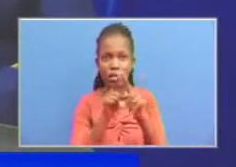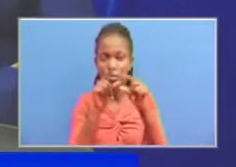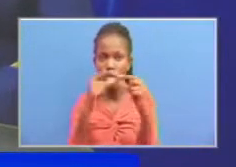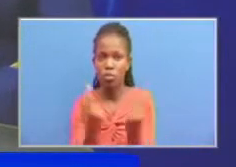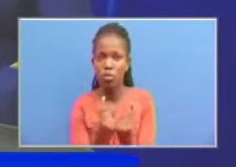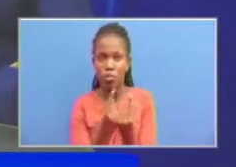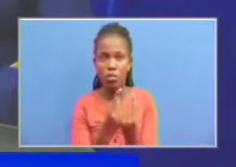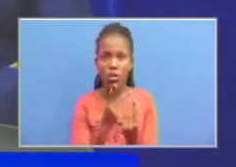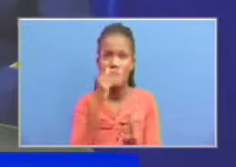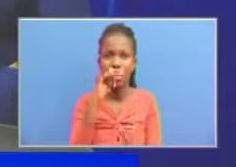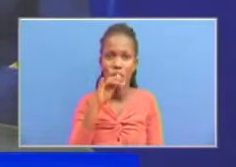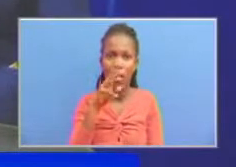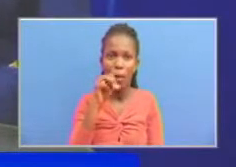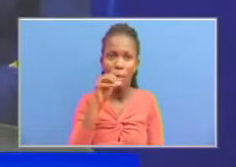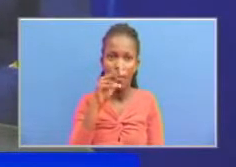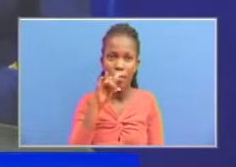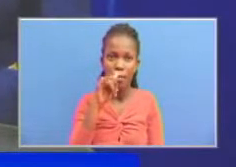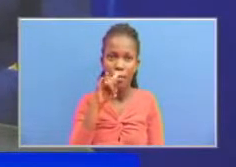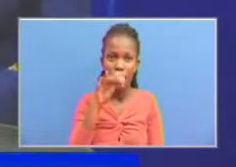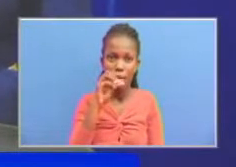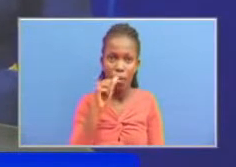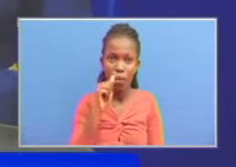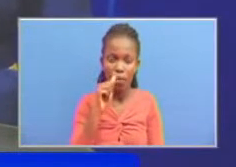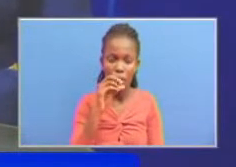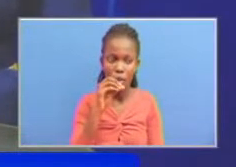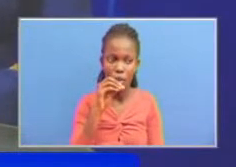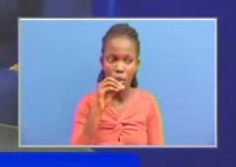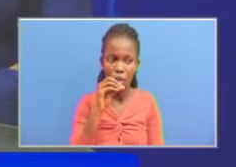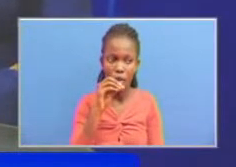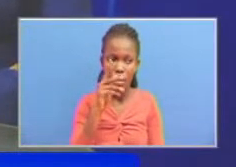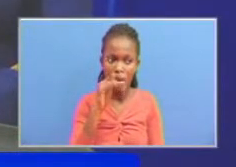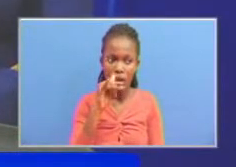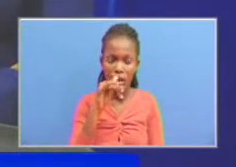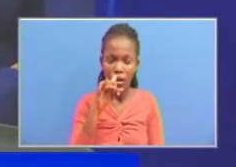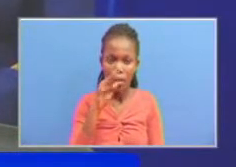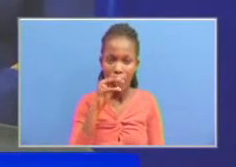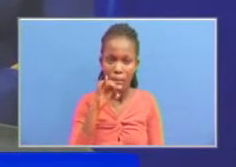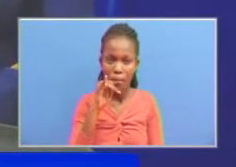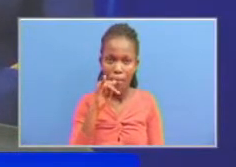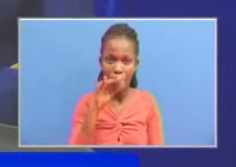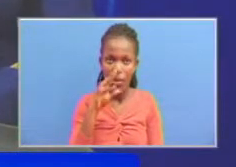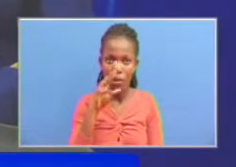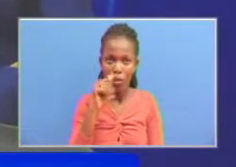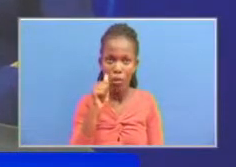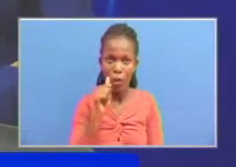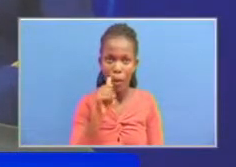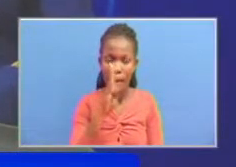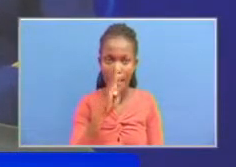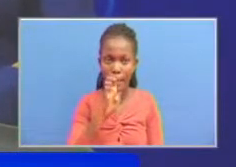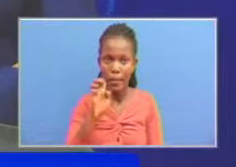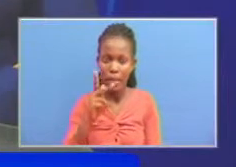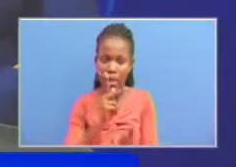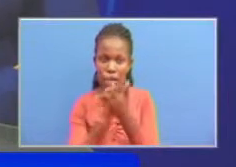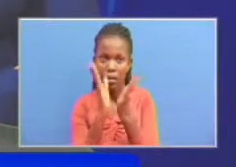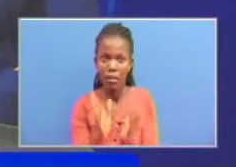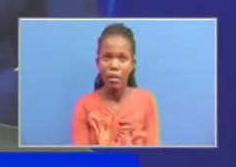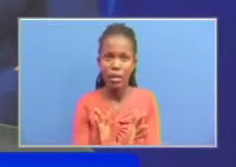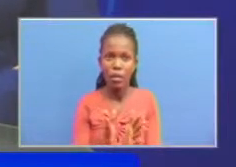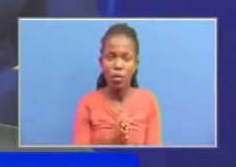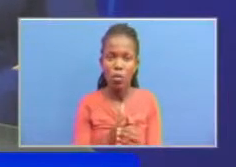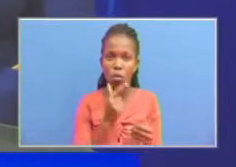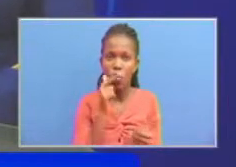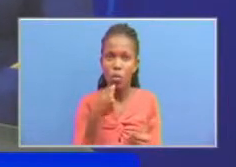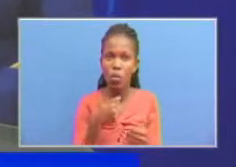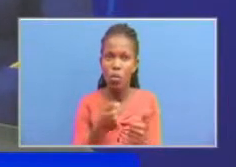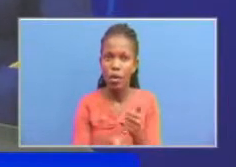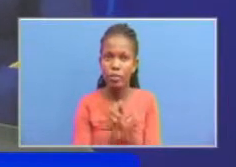kitawa kimiwa beekeepers na ala ni atuai mauki uanzuki bala medhi iwe mayelesia evinda ila kuesua tawo